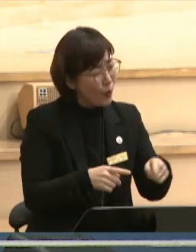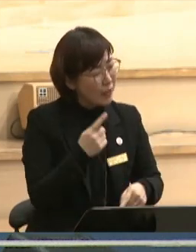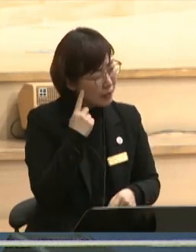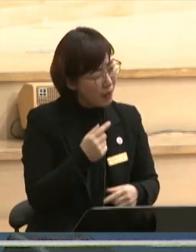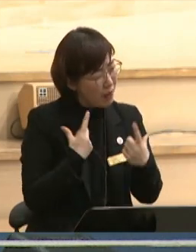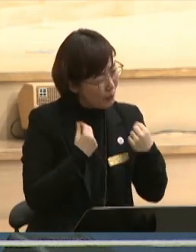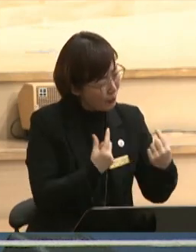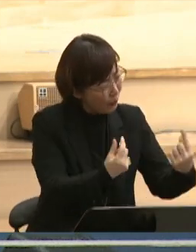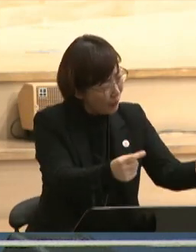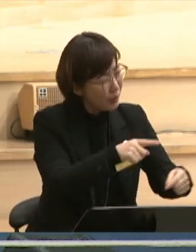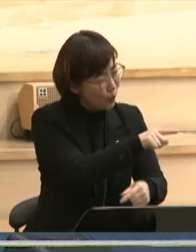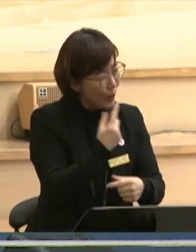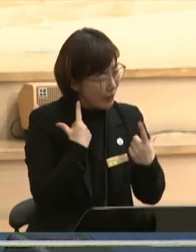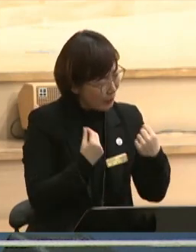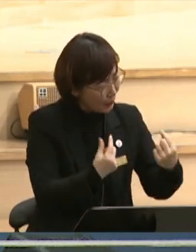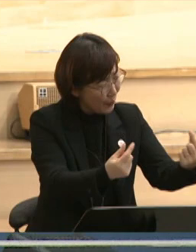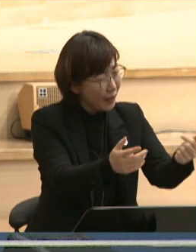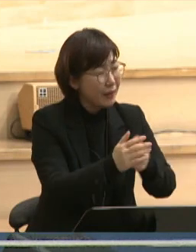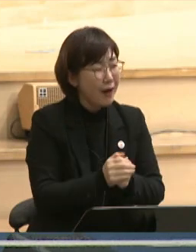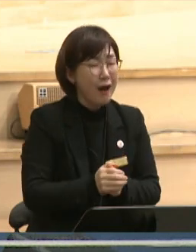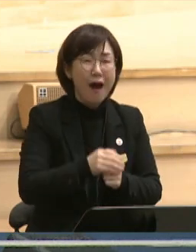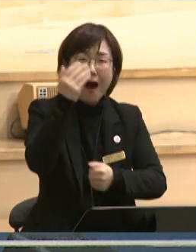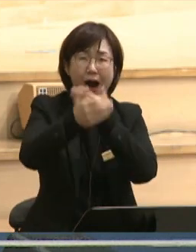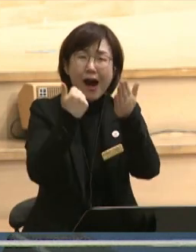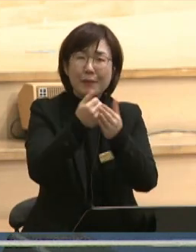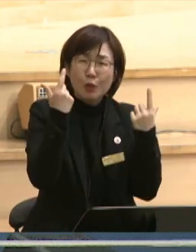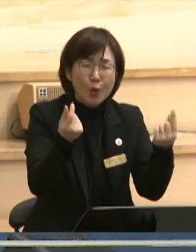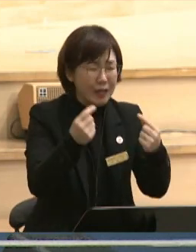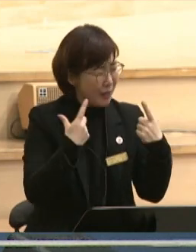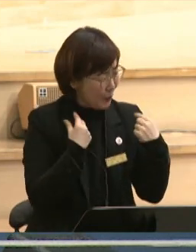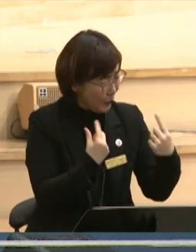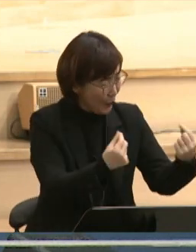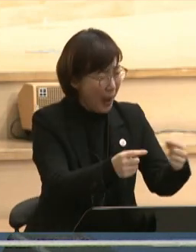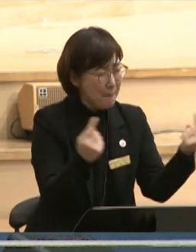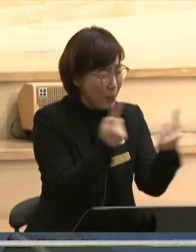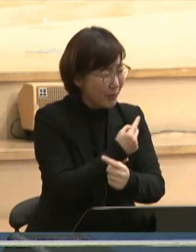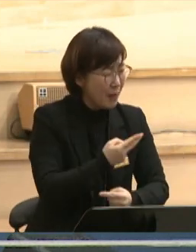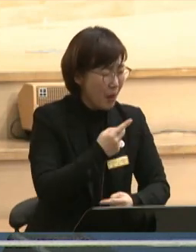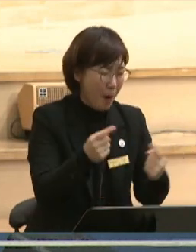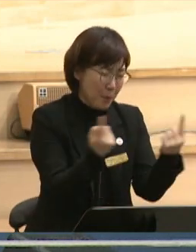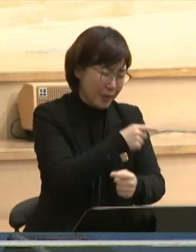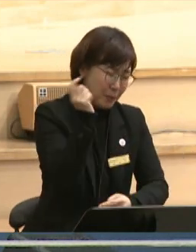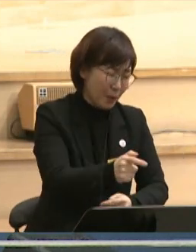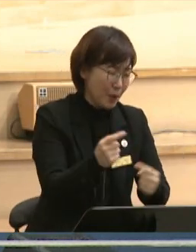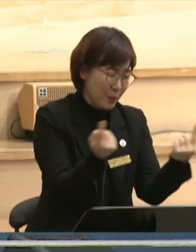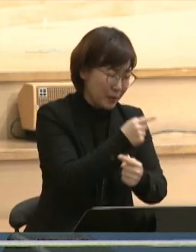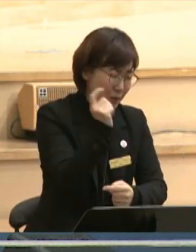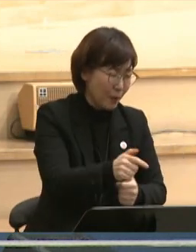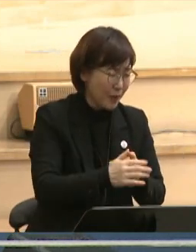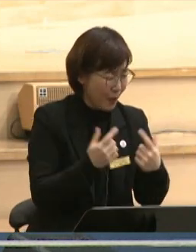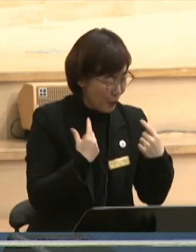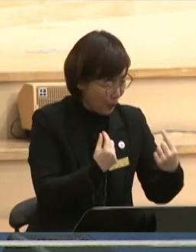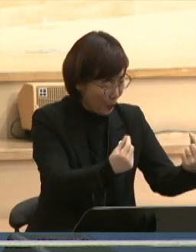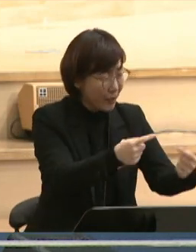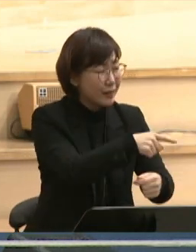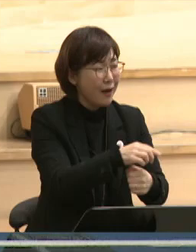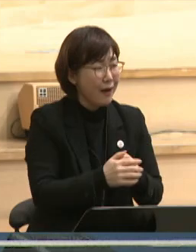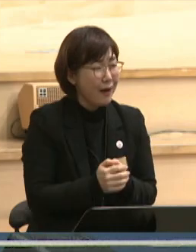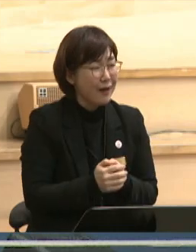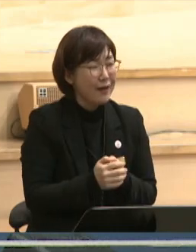신실하냐 거의 하나님 급으로 신실합니다 변하지 않습니다 동일해요